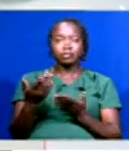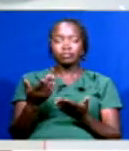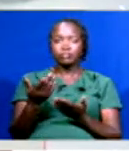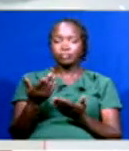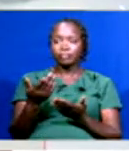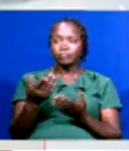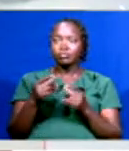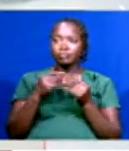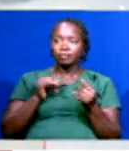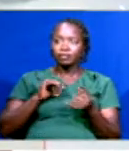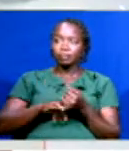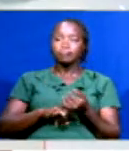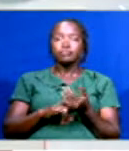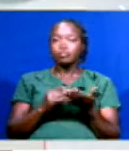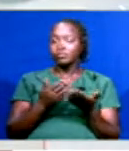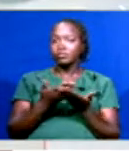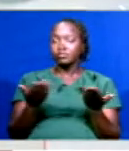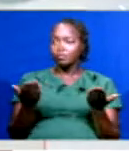ile mumezoeana.